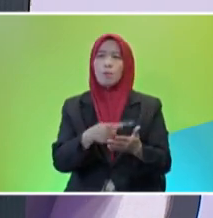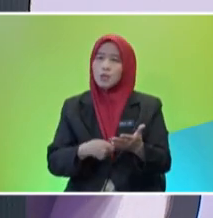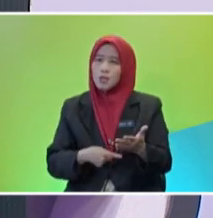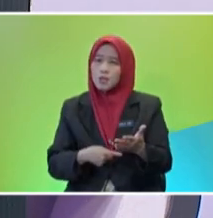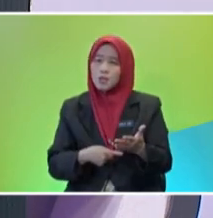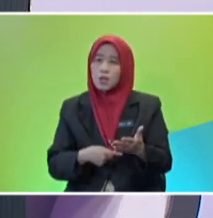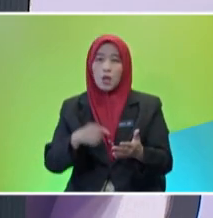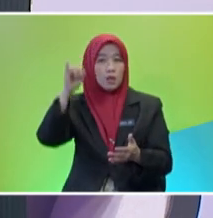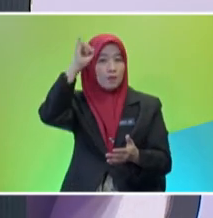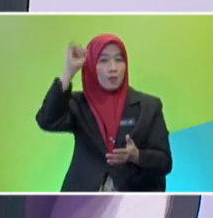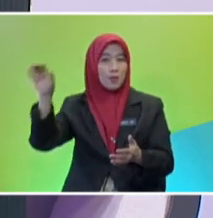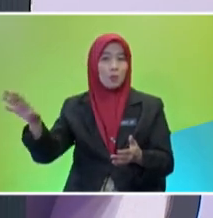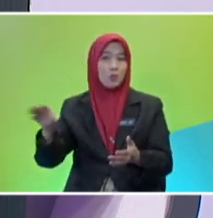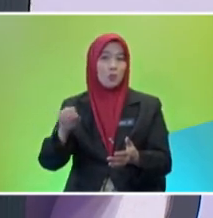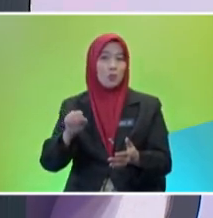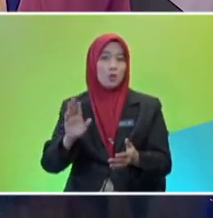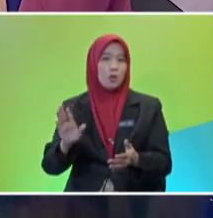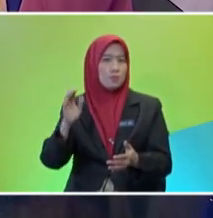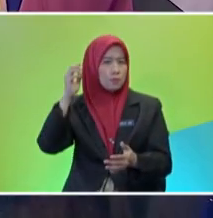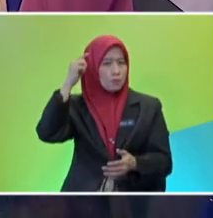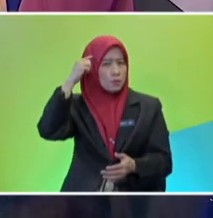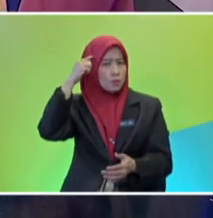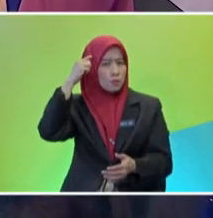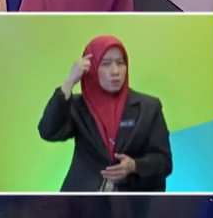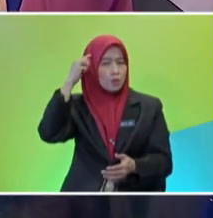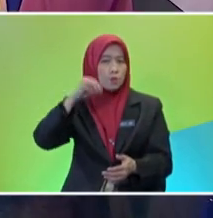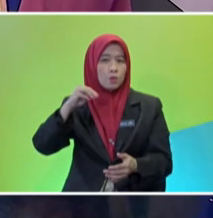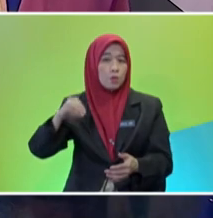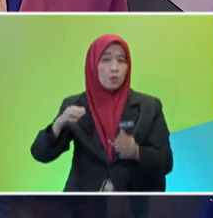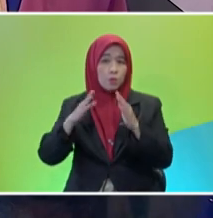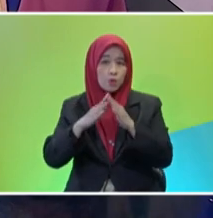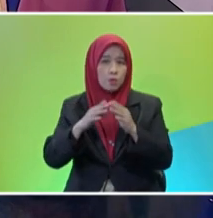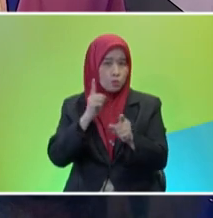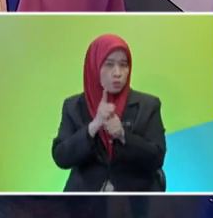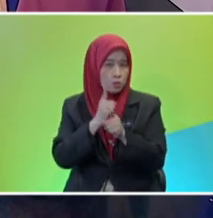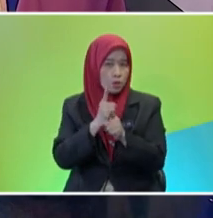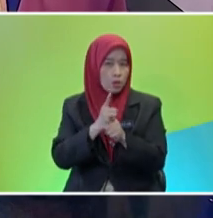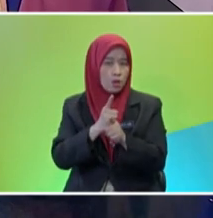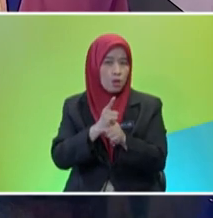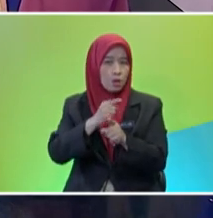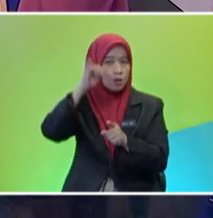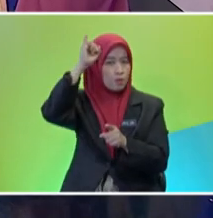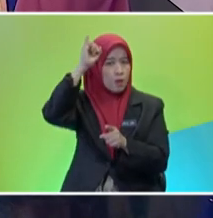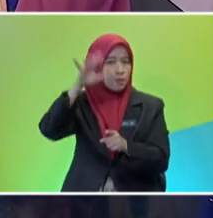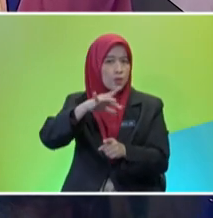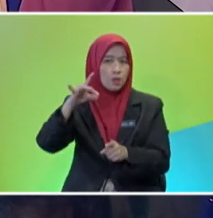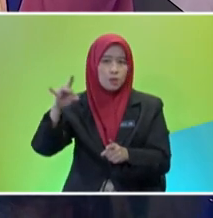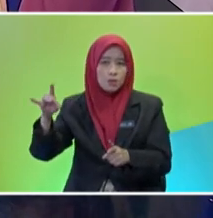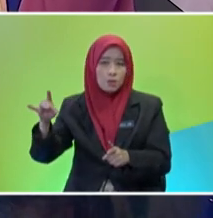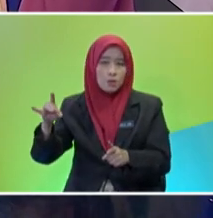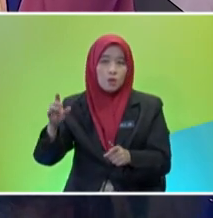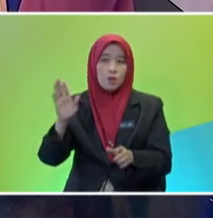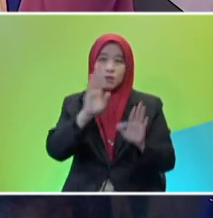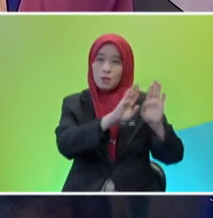Okay. Irfan ambil dulu. Ya, ambil dulu. Fikir dulu. Murid-murid di rumah juga. Betul ke tak yang baru pilih ni? Ya, okay. Betul. Kanan ni kita tampal